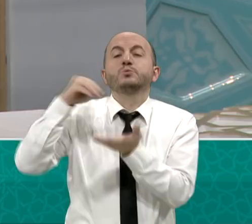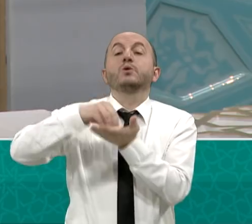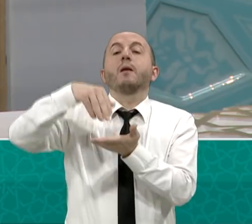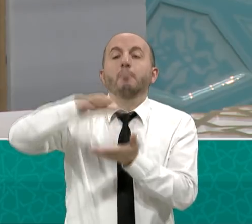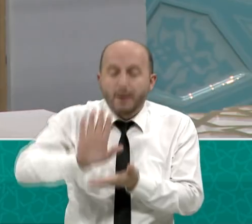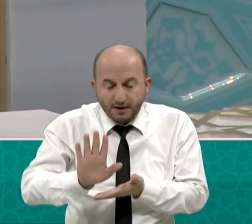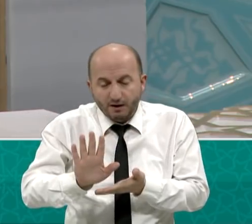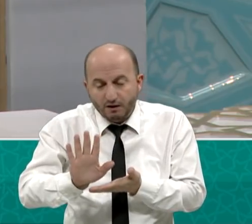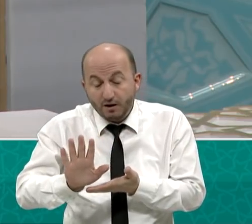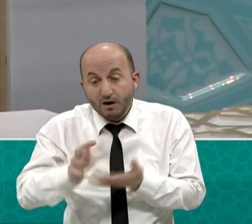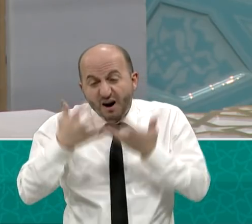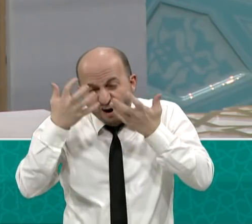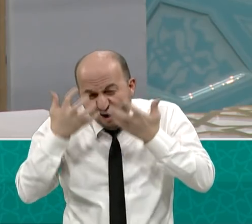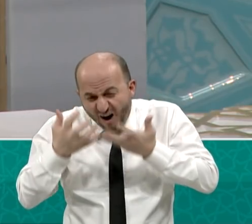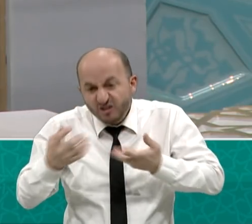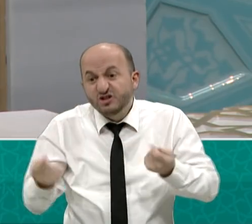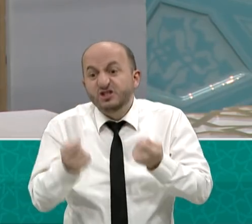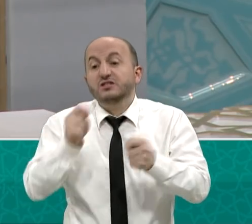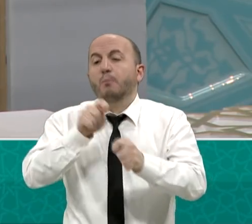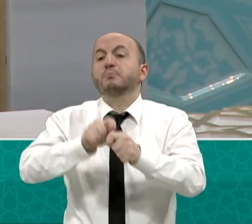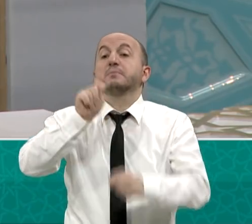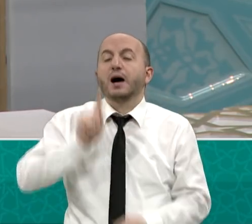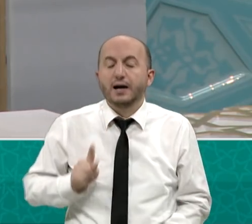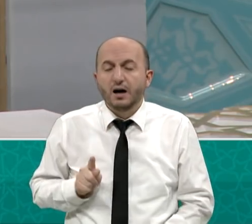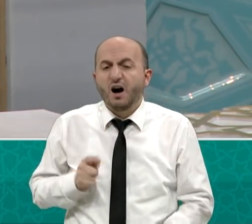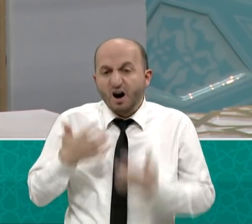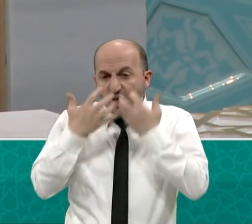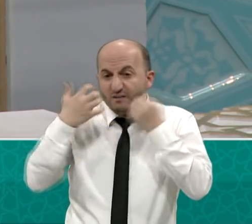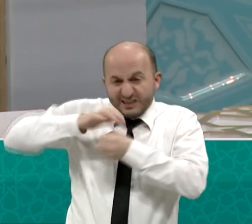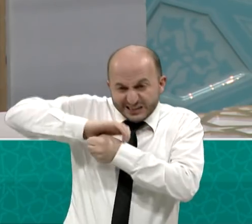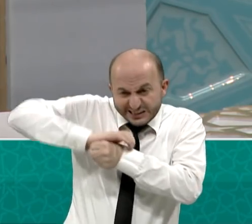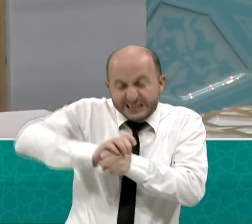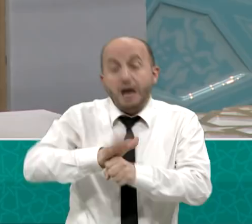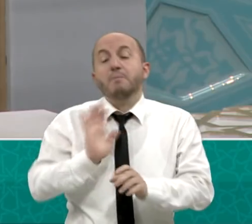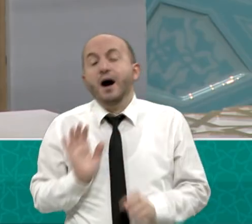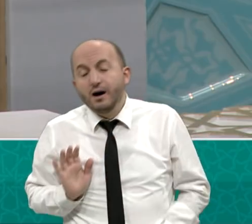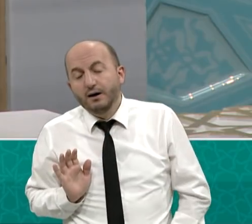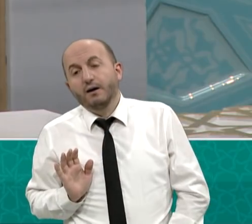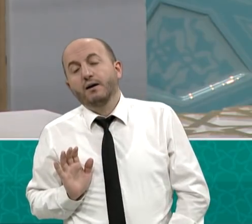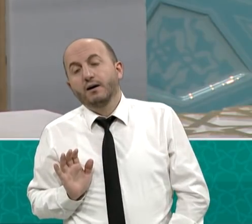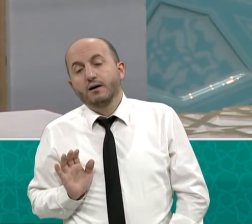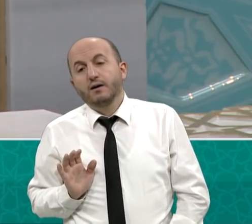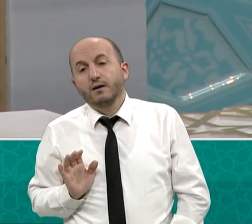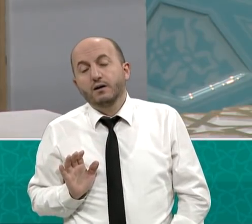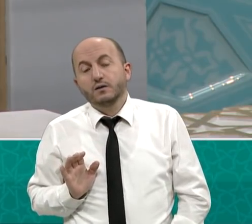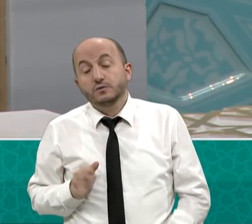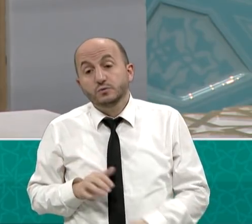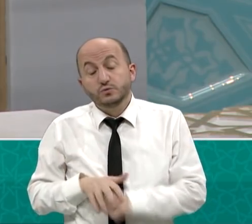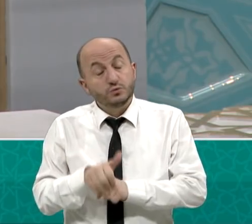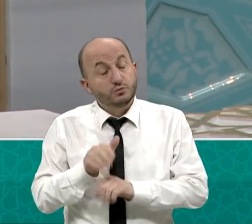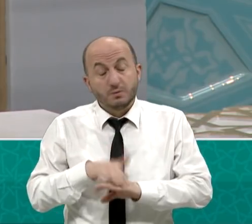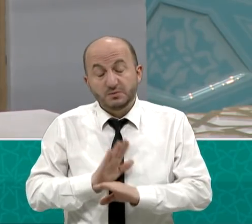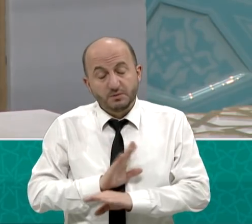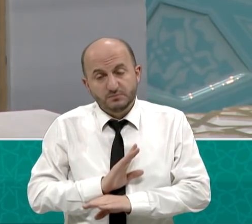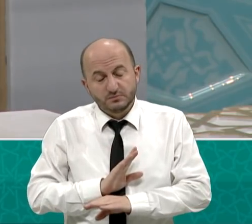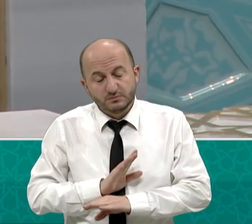karşı böyle ağır yükler yüklemek suretiyle, hayvanları maksatları dışında kullanmak suretiyle onlara zulmedilmemesi